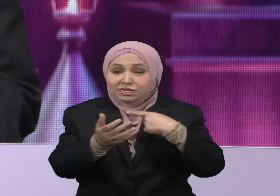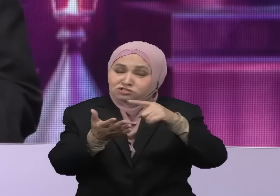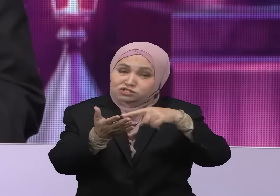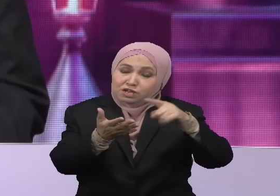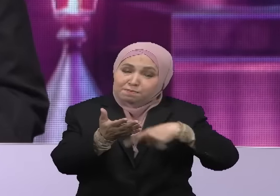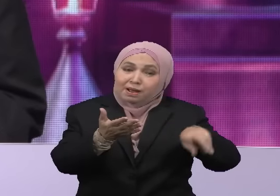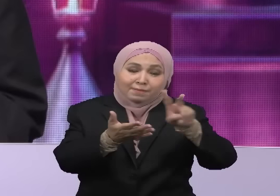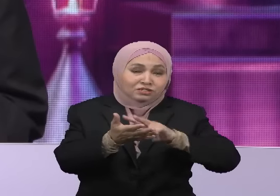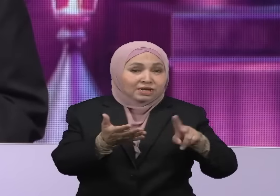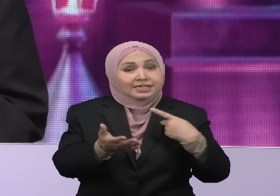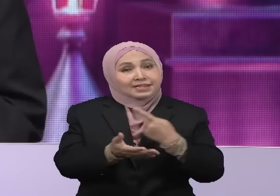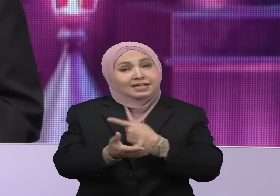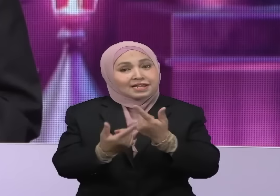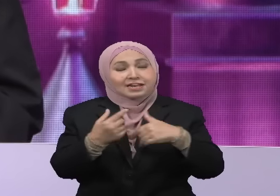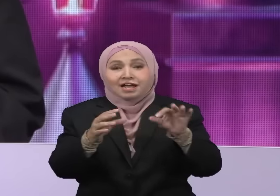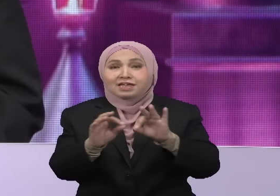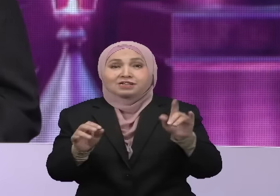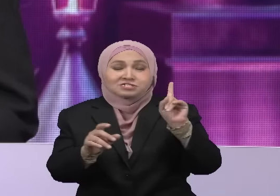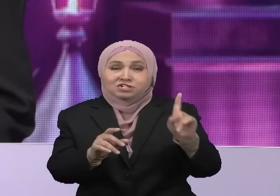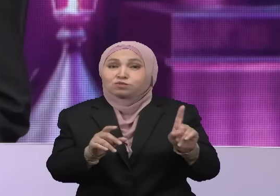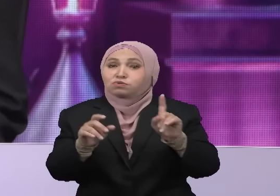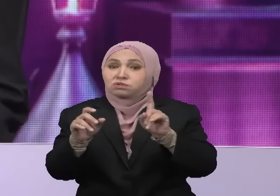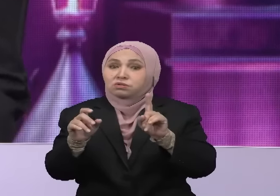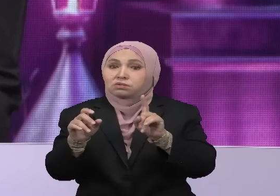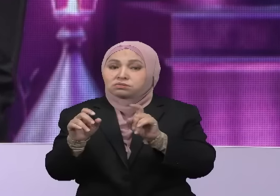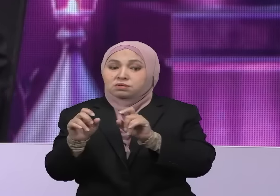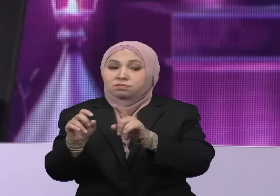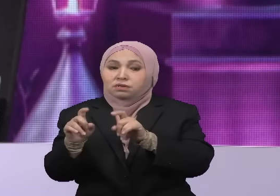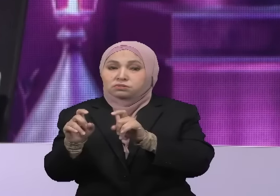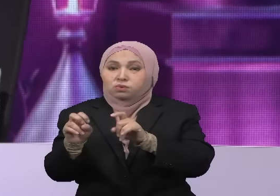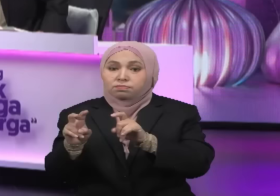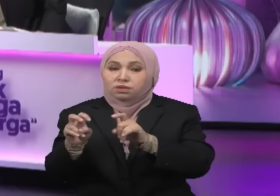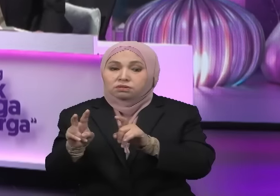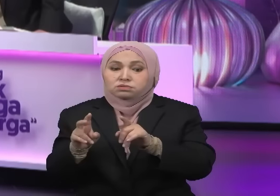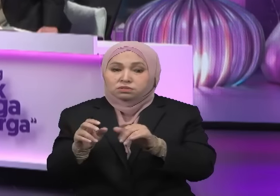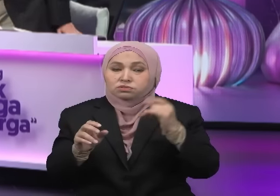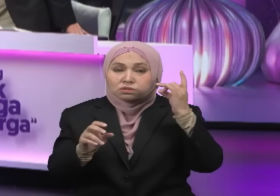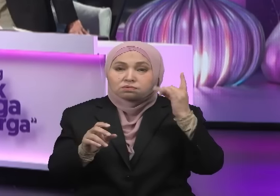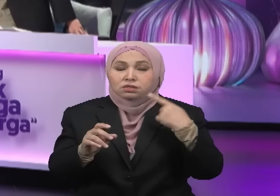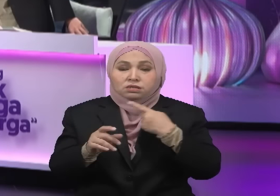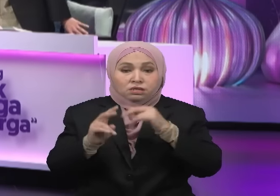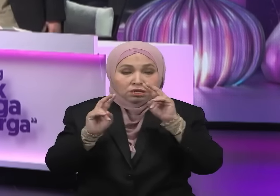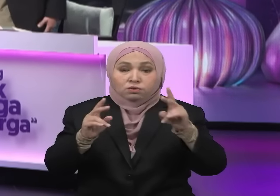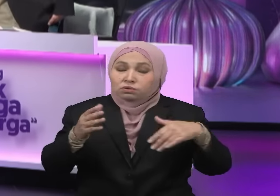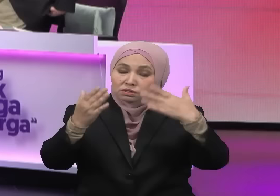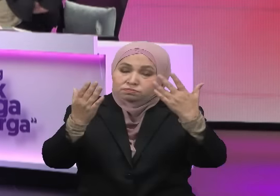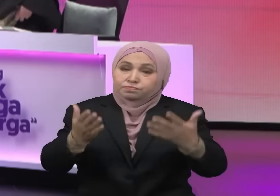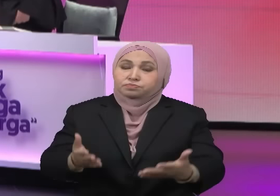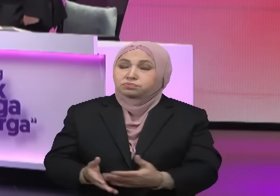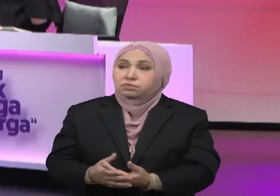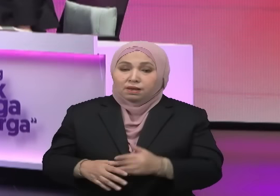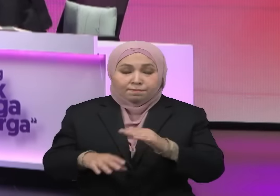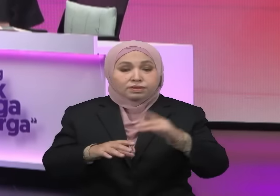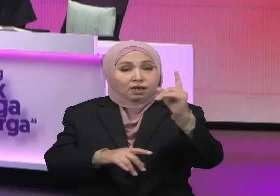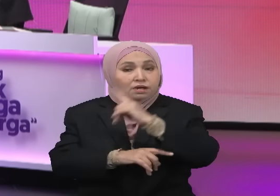bacaan kita daripada ayat ke-111 dan juga 112 ini, insyaAllah kita lihat di slide kita pada hari